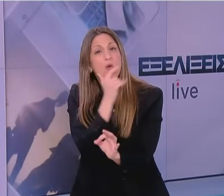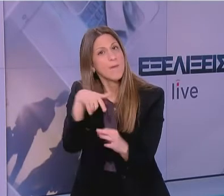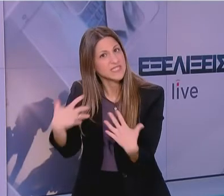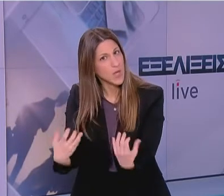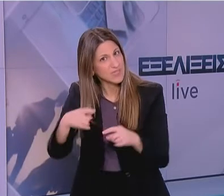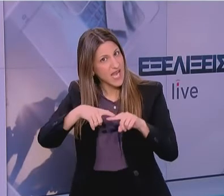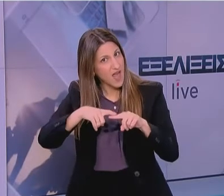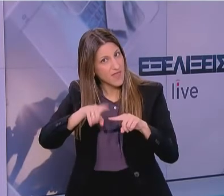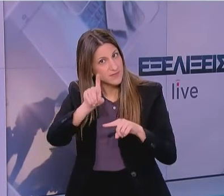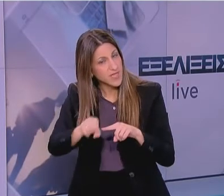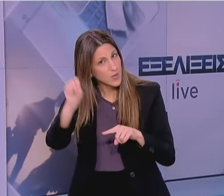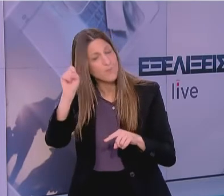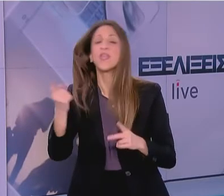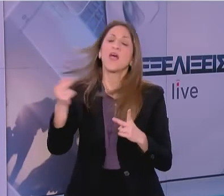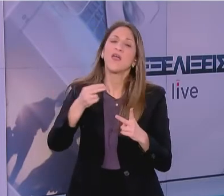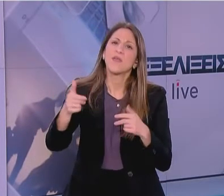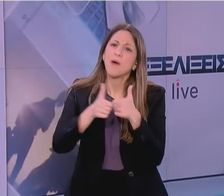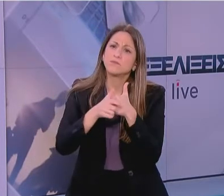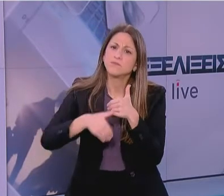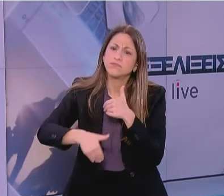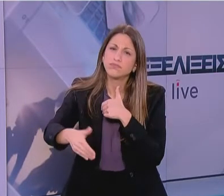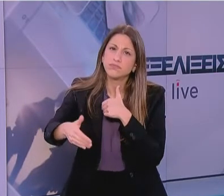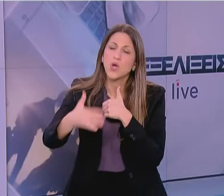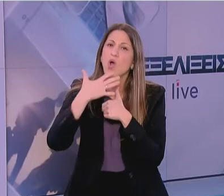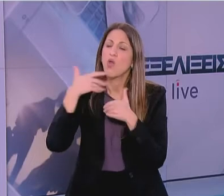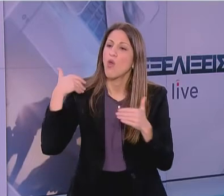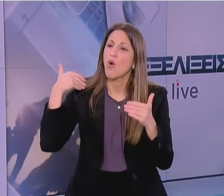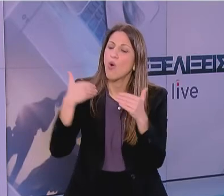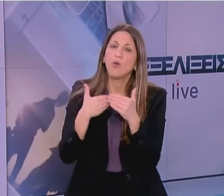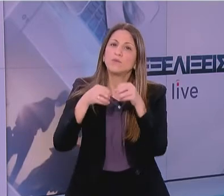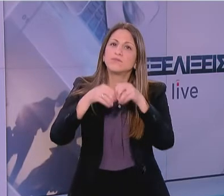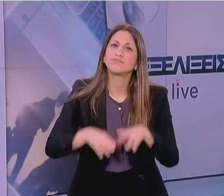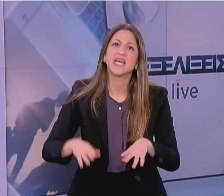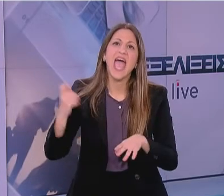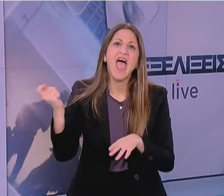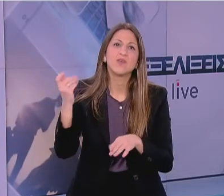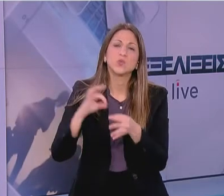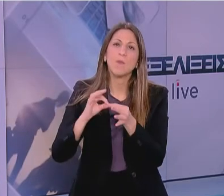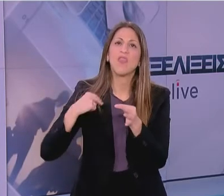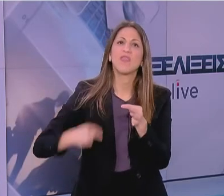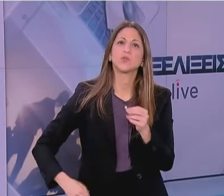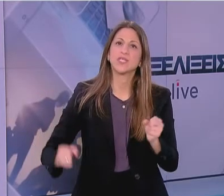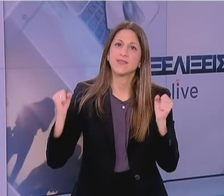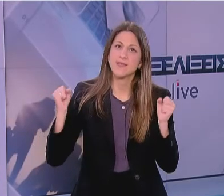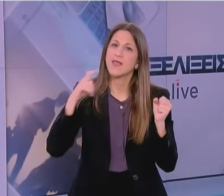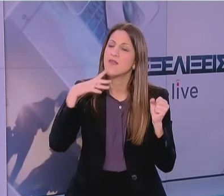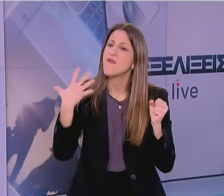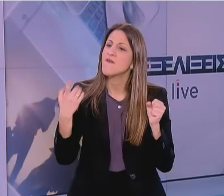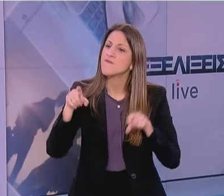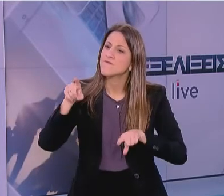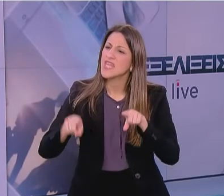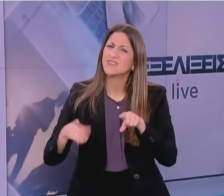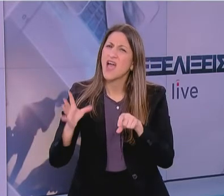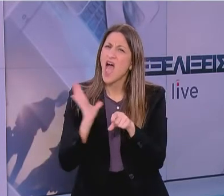η επιδημιολογική επιτήρηση, με δεδομένο ότι από τα στοιχεία που δημοσιοποιεί ο ΕΟΔΗ λείπουν συγκεκριμένα ποιοτικά χαρακτηριστικά